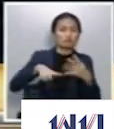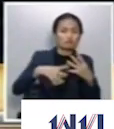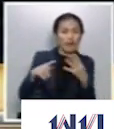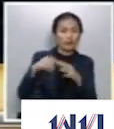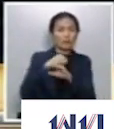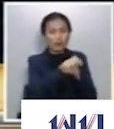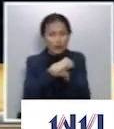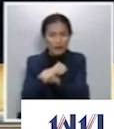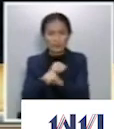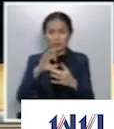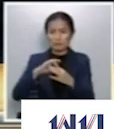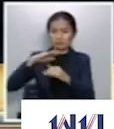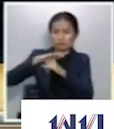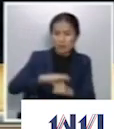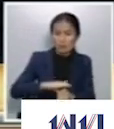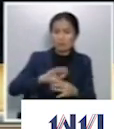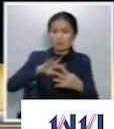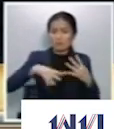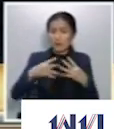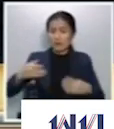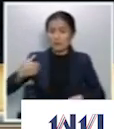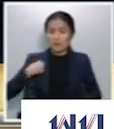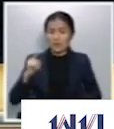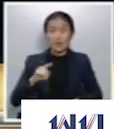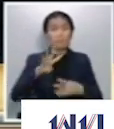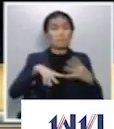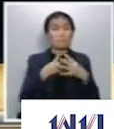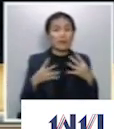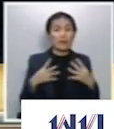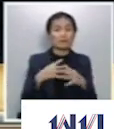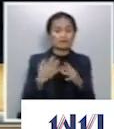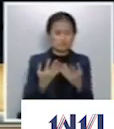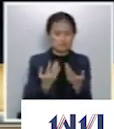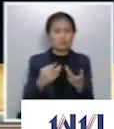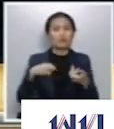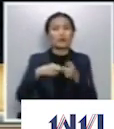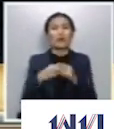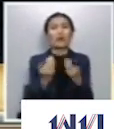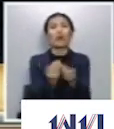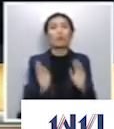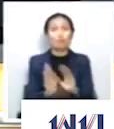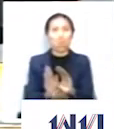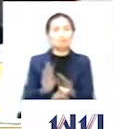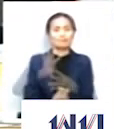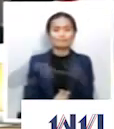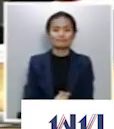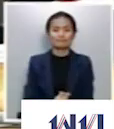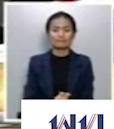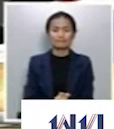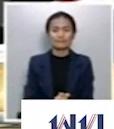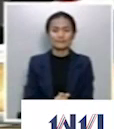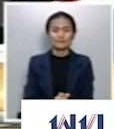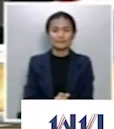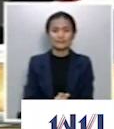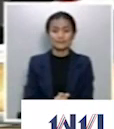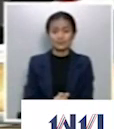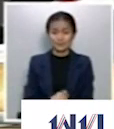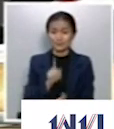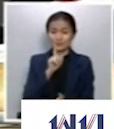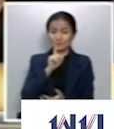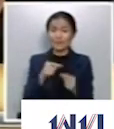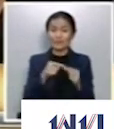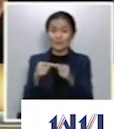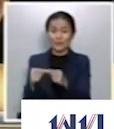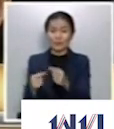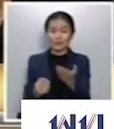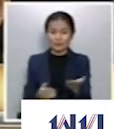ดความรุนแรงในครอบครัวหรือไม่อย่างไรขอทราบรายละเอียดค่ะท่านประธานค่ะ